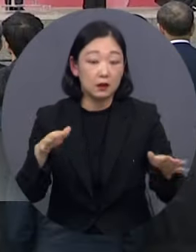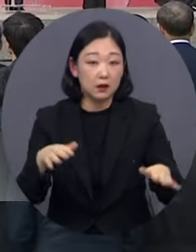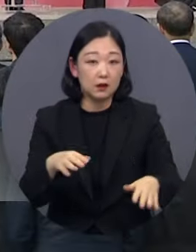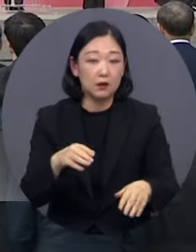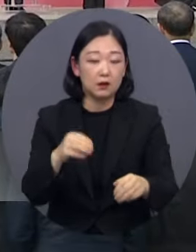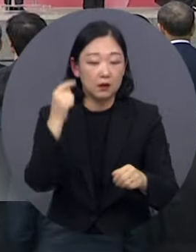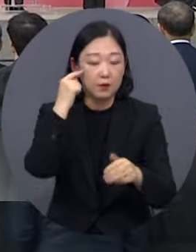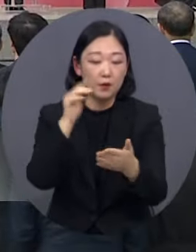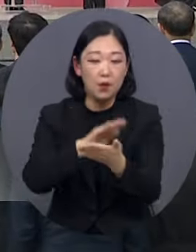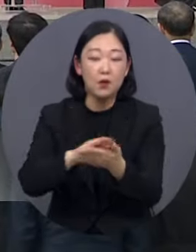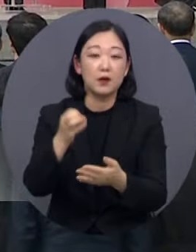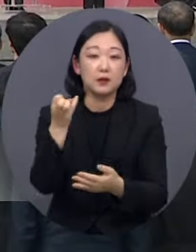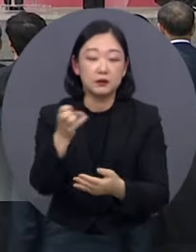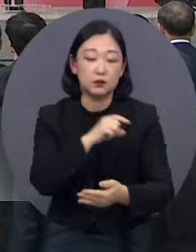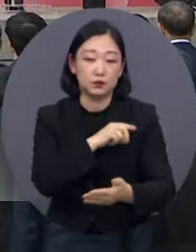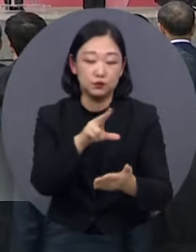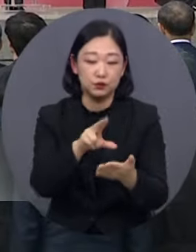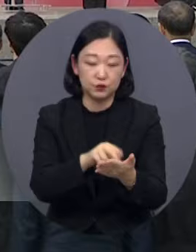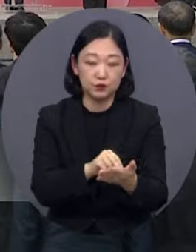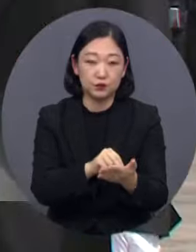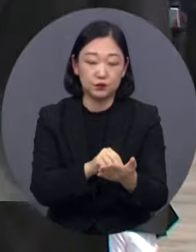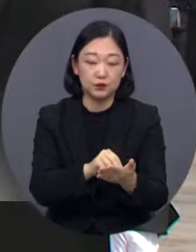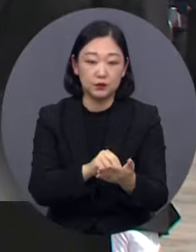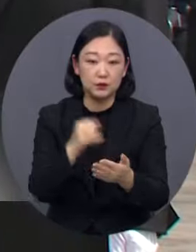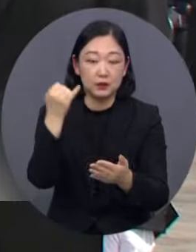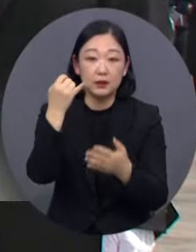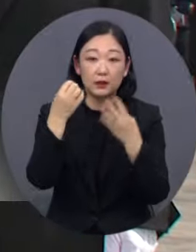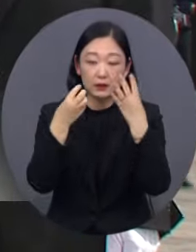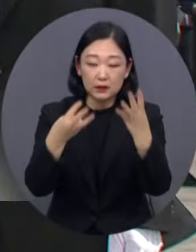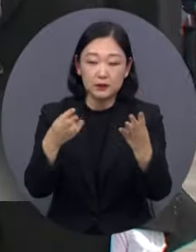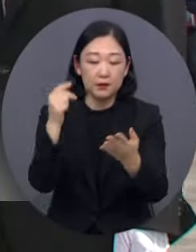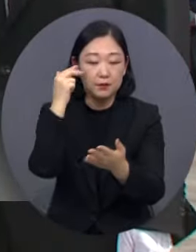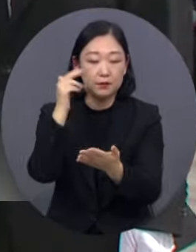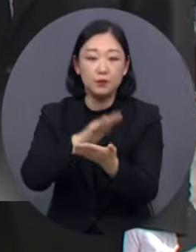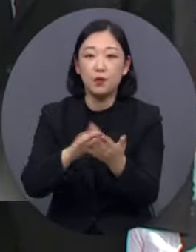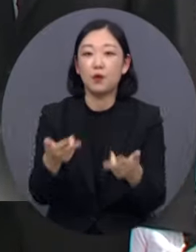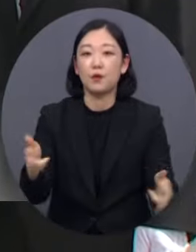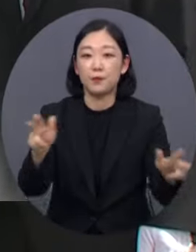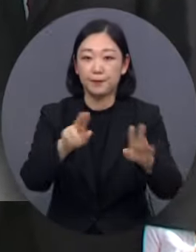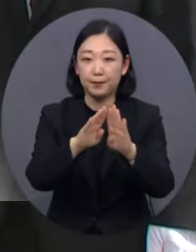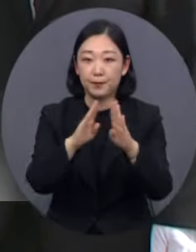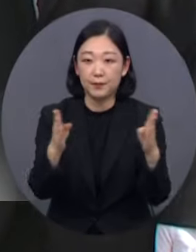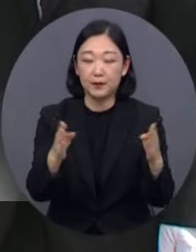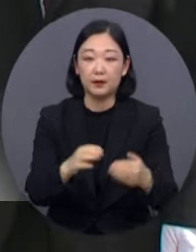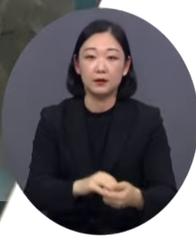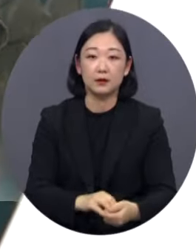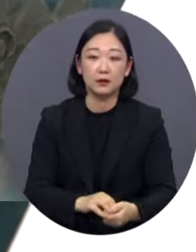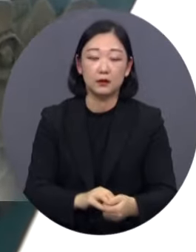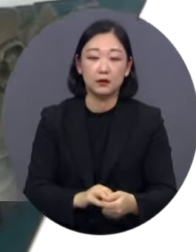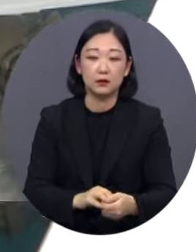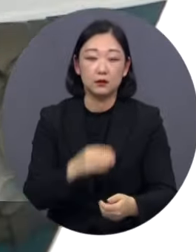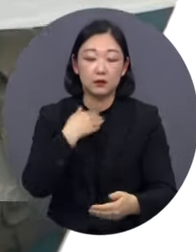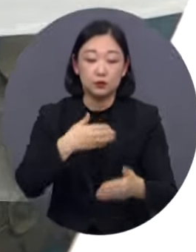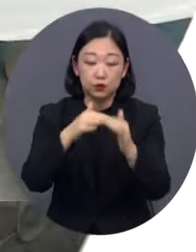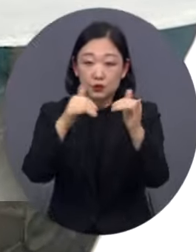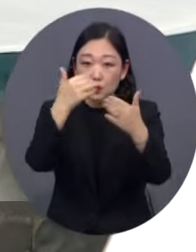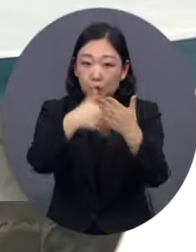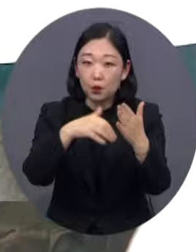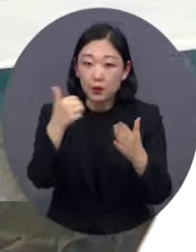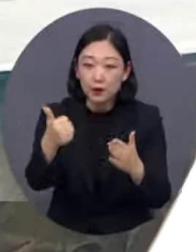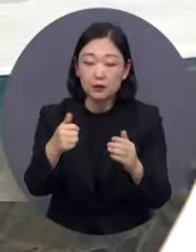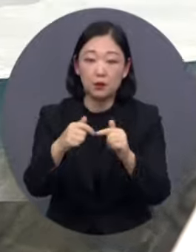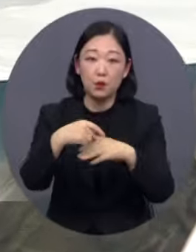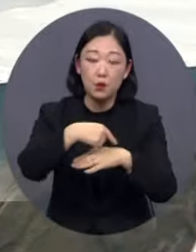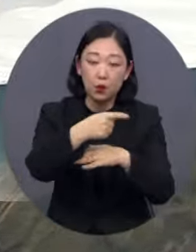제주 4.3 평화공원에서 열립니다. 제주도는 오영훈 지사와 김창범 4.3 유적회장 등이 참석한 가운데